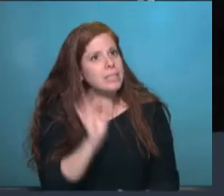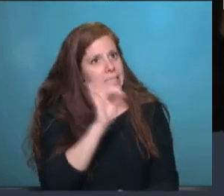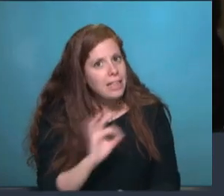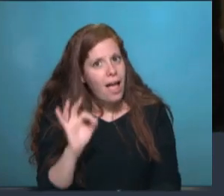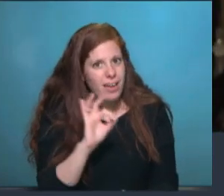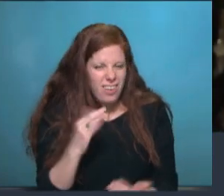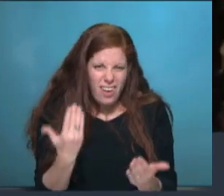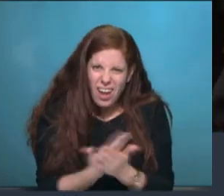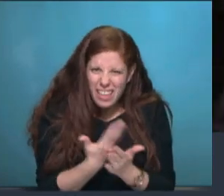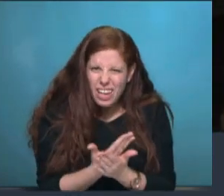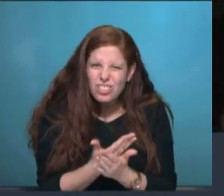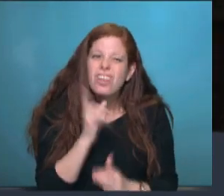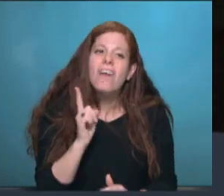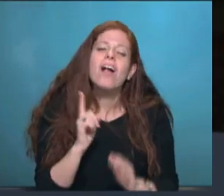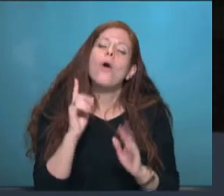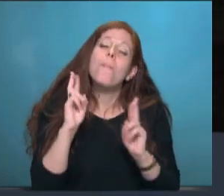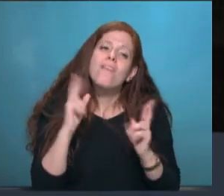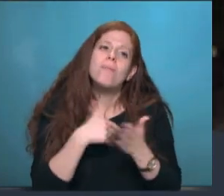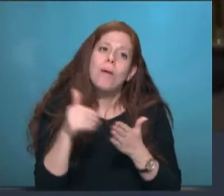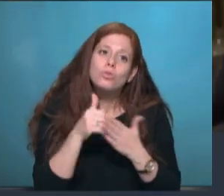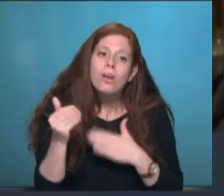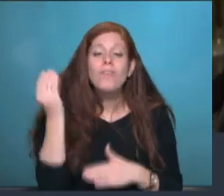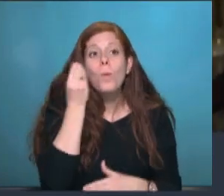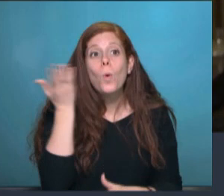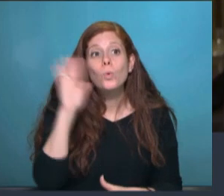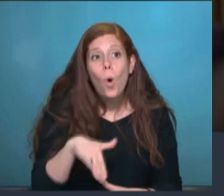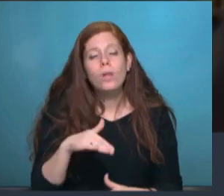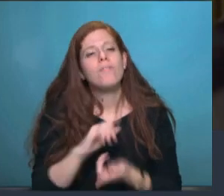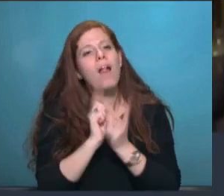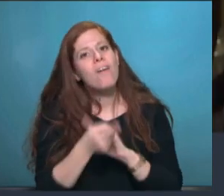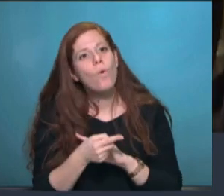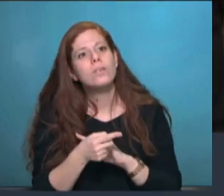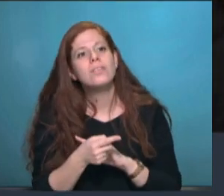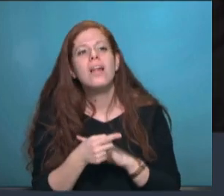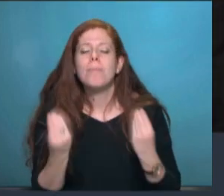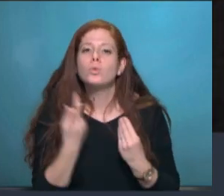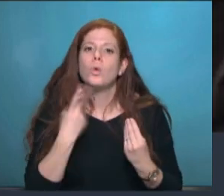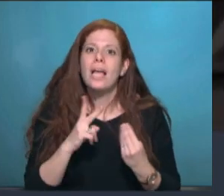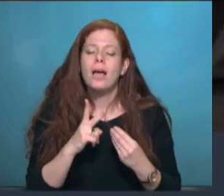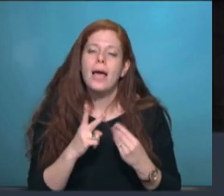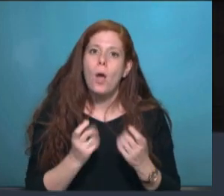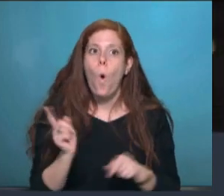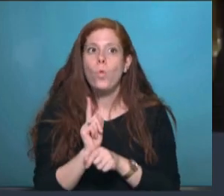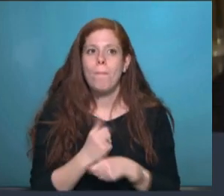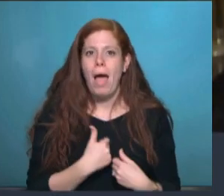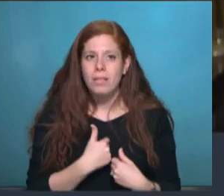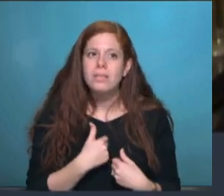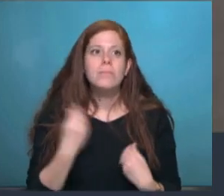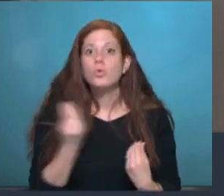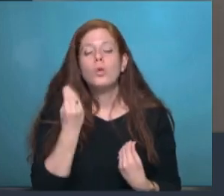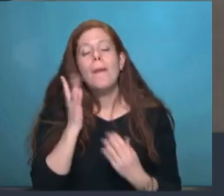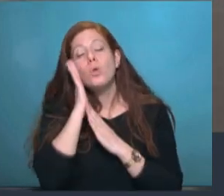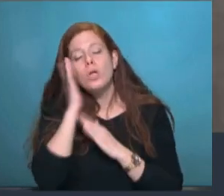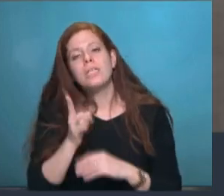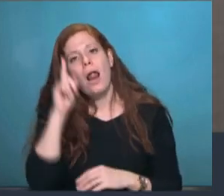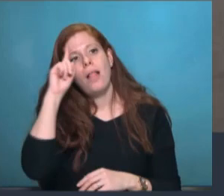It's new, but we're hoping to continue and learn more and get it like more, it's like more systematic has to be, like in the middle of your sleep you have to be able to do it.